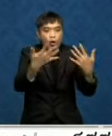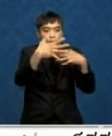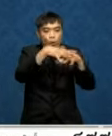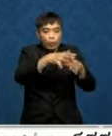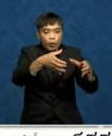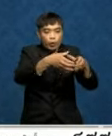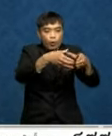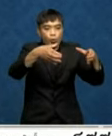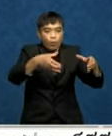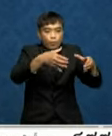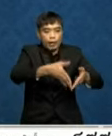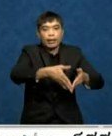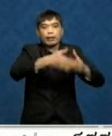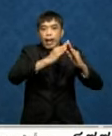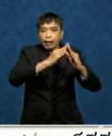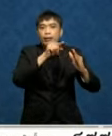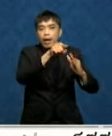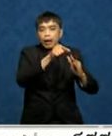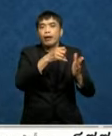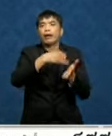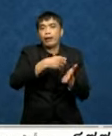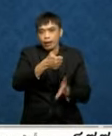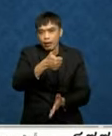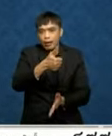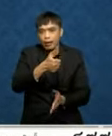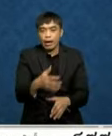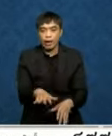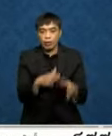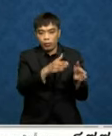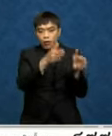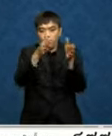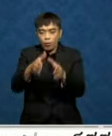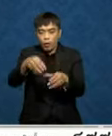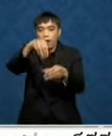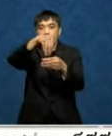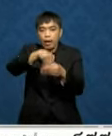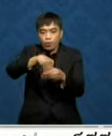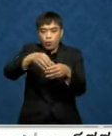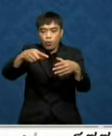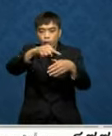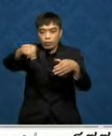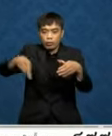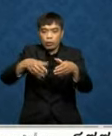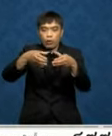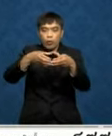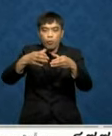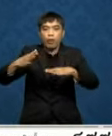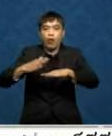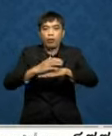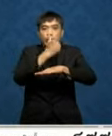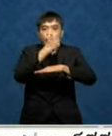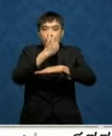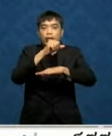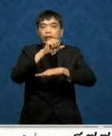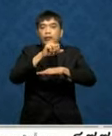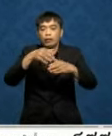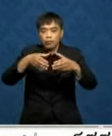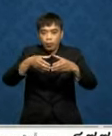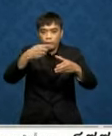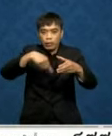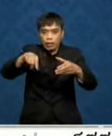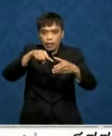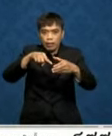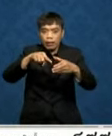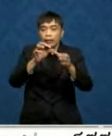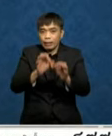กรรมการนี่สรุปดีนะครับการดำรงอยู่ของพรรคเนี่ยจำเป็นมากครับเงินน่ะไม่ไม่สำคัญหรอกครับ